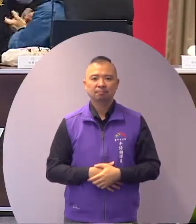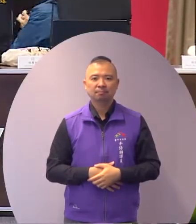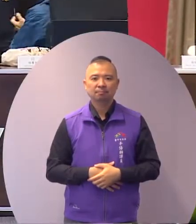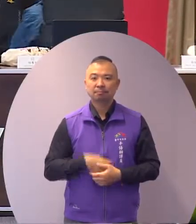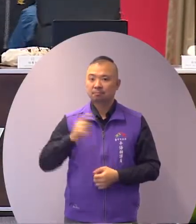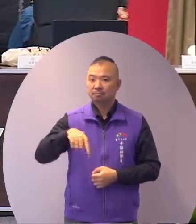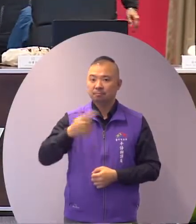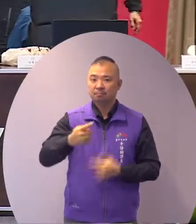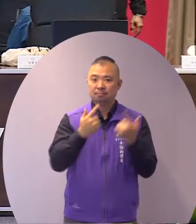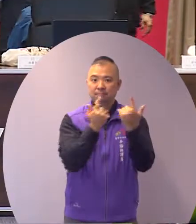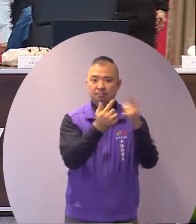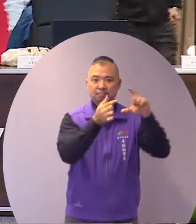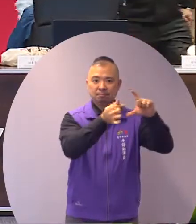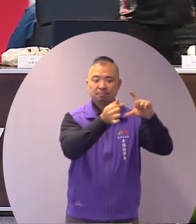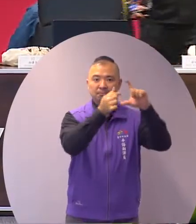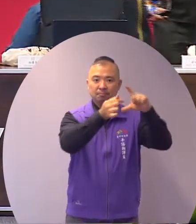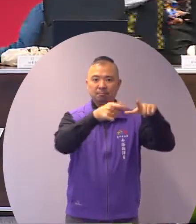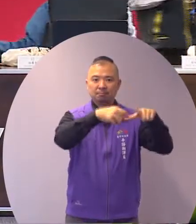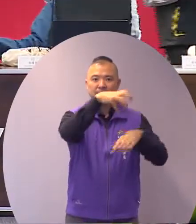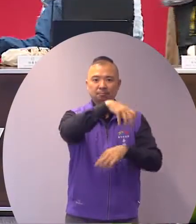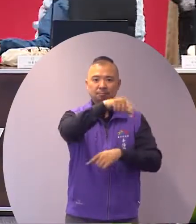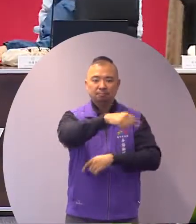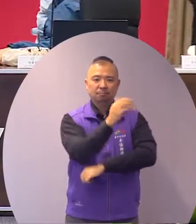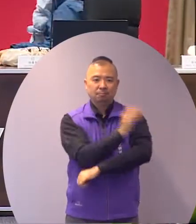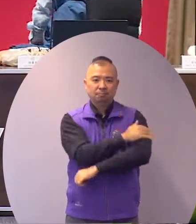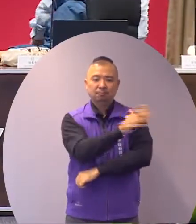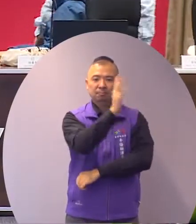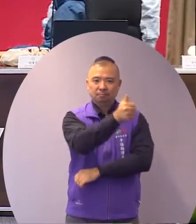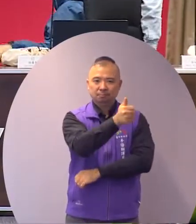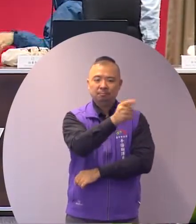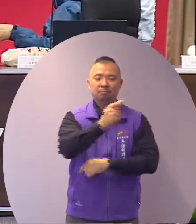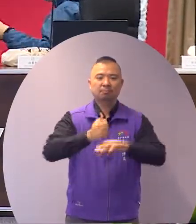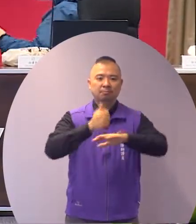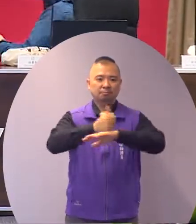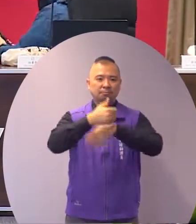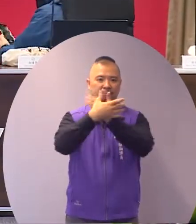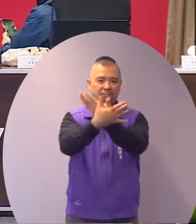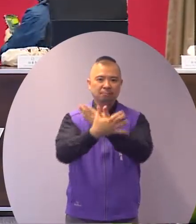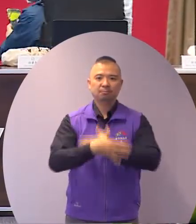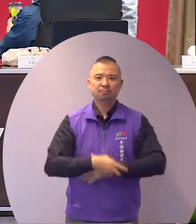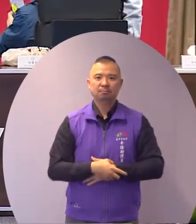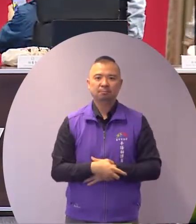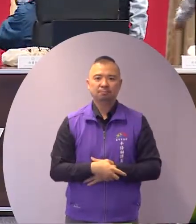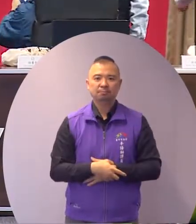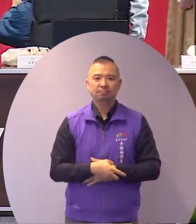接下来，请北区区公所陈国珍主席上台授奖。